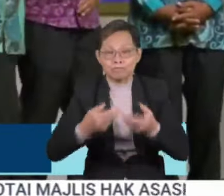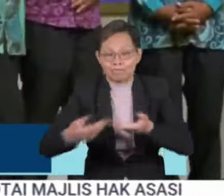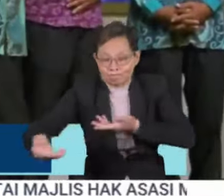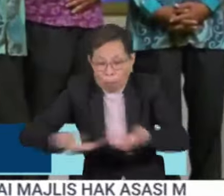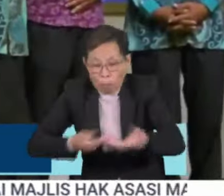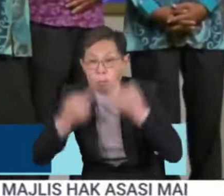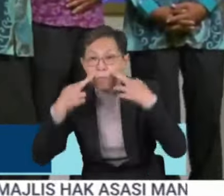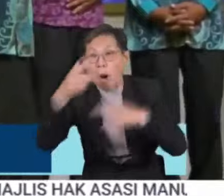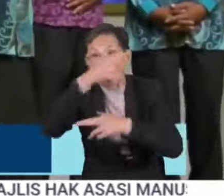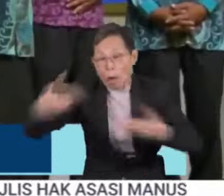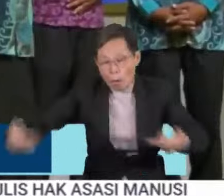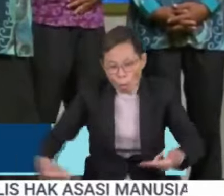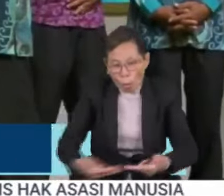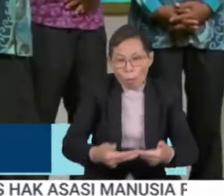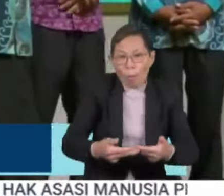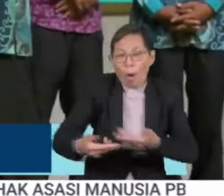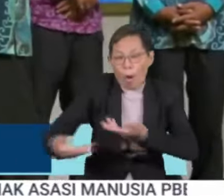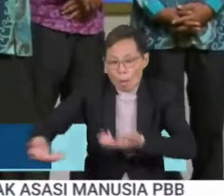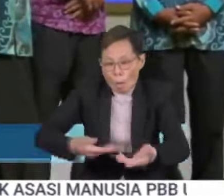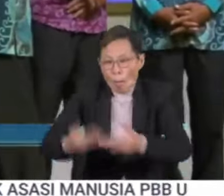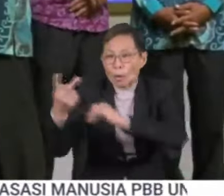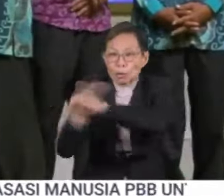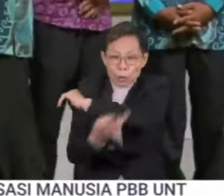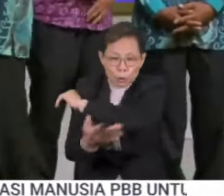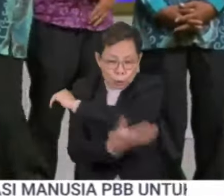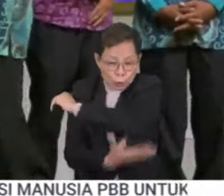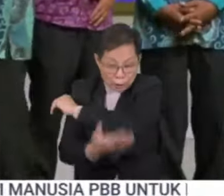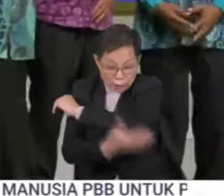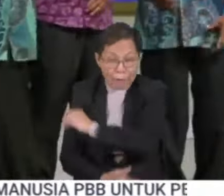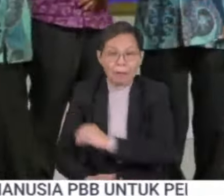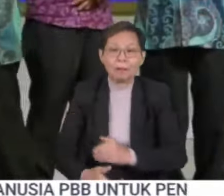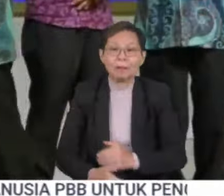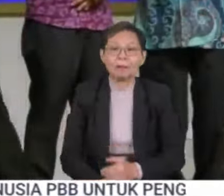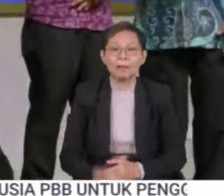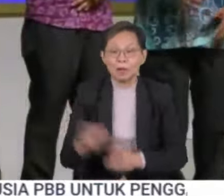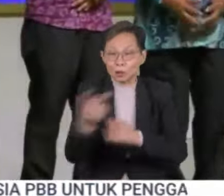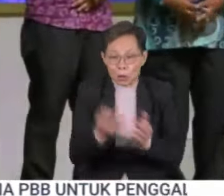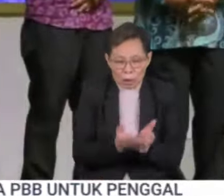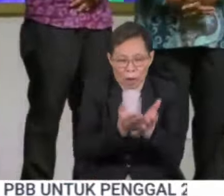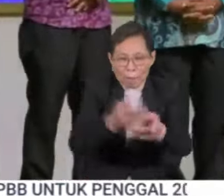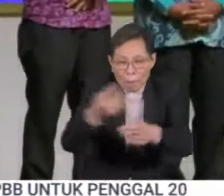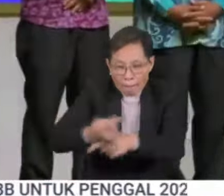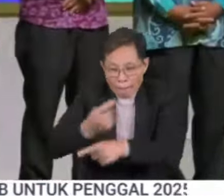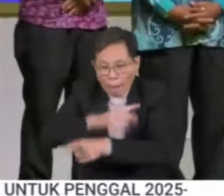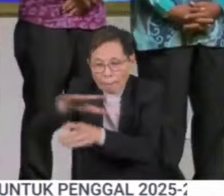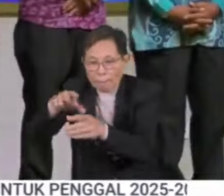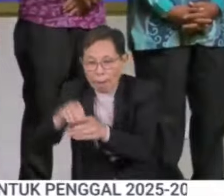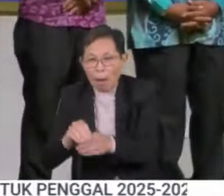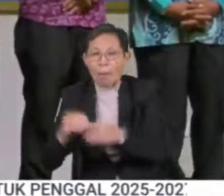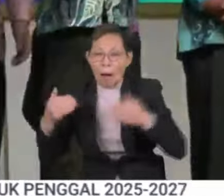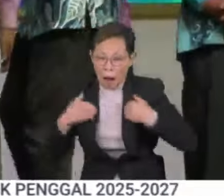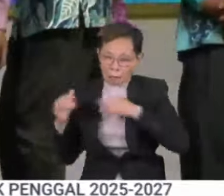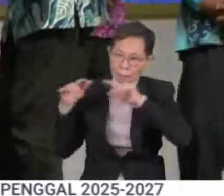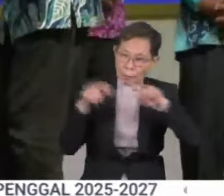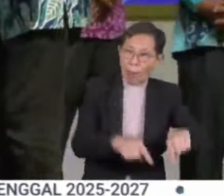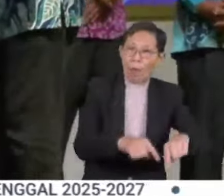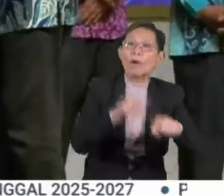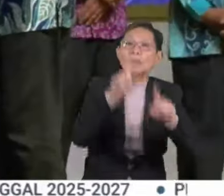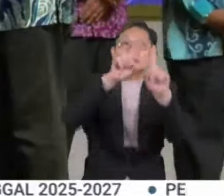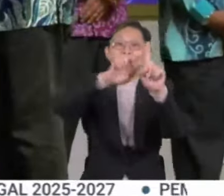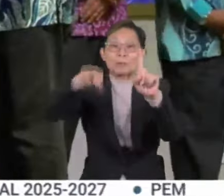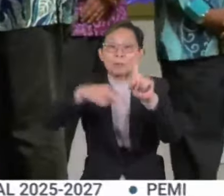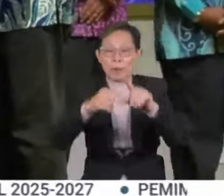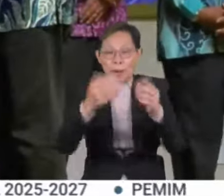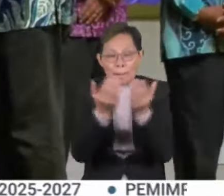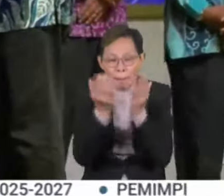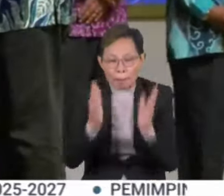memandangkan hubungan diplomatik yang baik antara kedua-dua negara. Kunjungan hormat dua kapal latihan melibatkan kehadiran 1,000 pelajar Naval